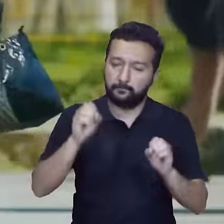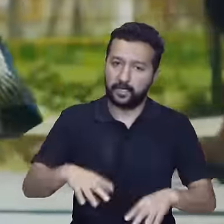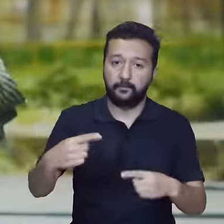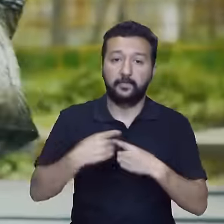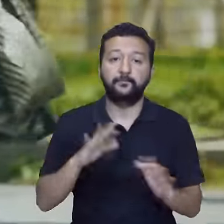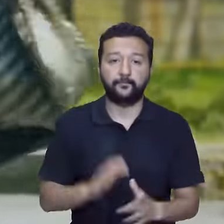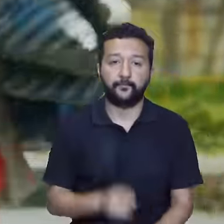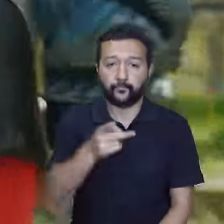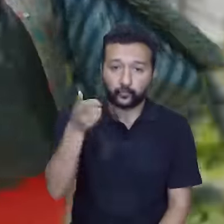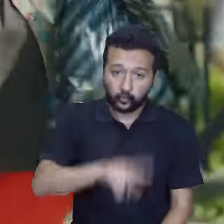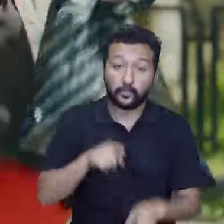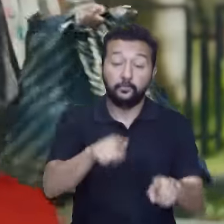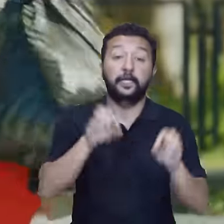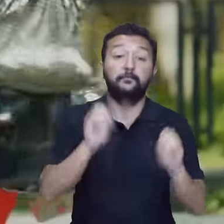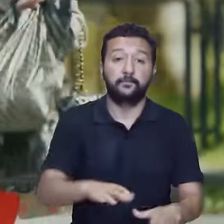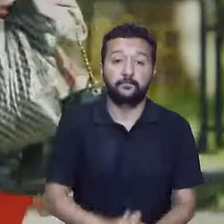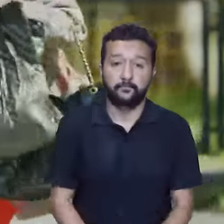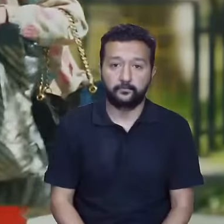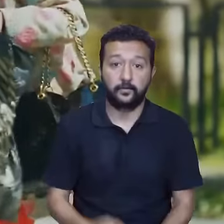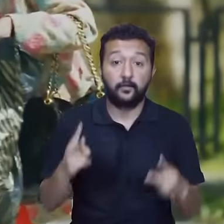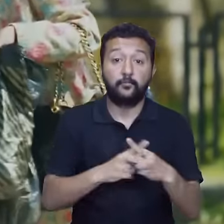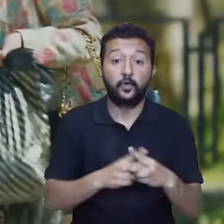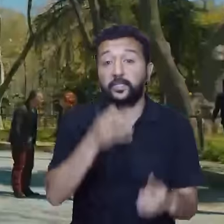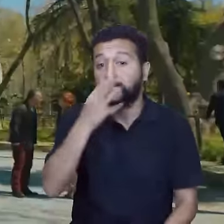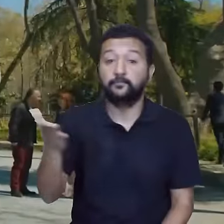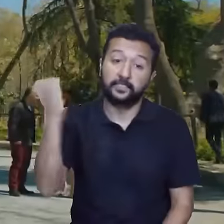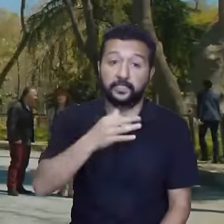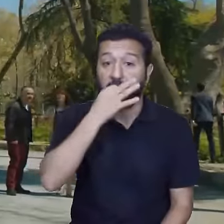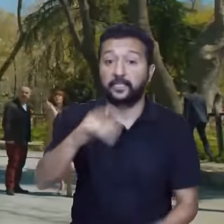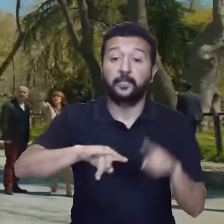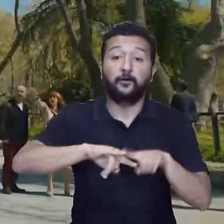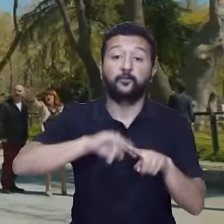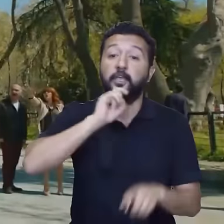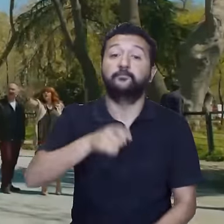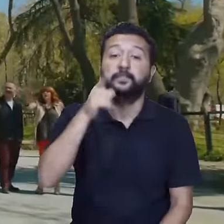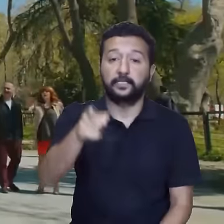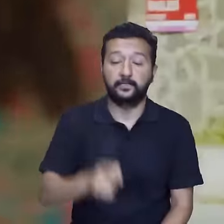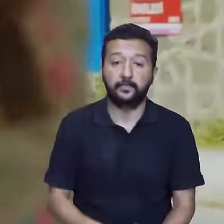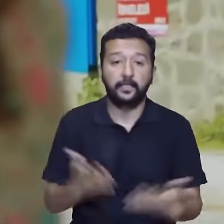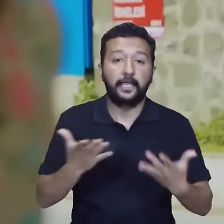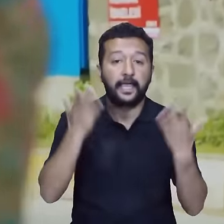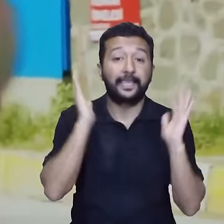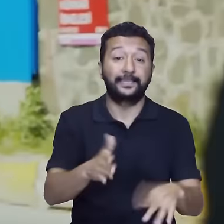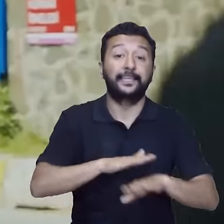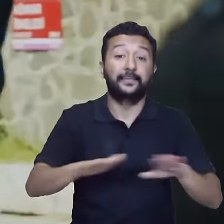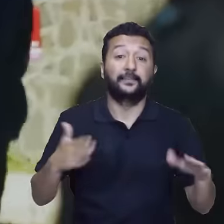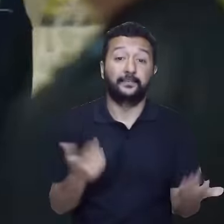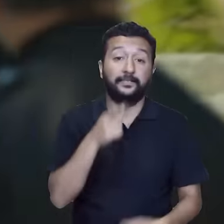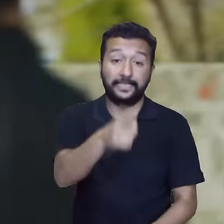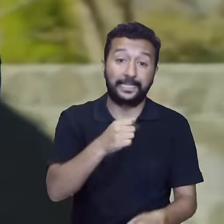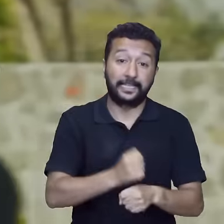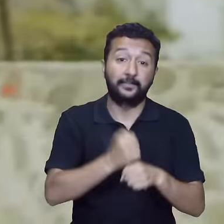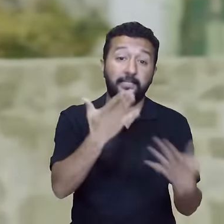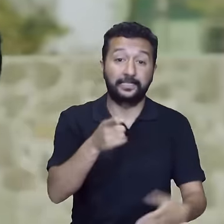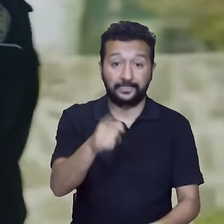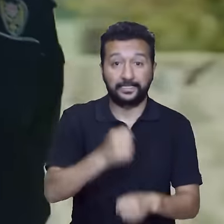peşime. Ölsem bırakmam. Kolundan yakaladı. Polis çağırırım. Çağır. Hulusi amca. Yeter yahu. Sana da